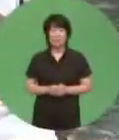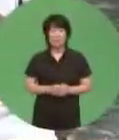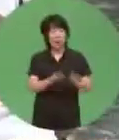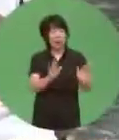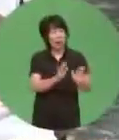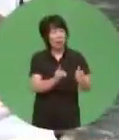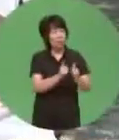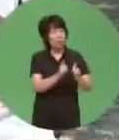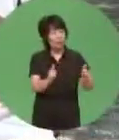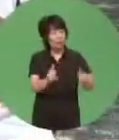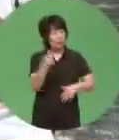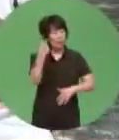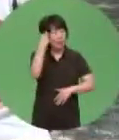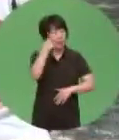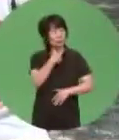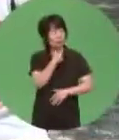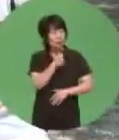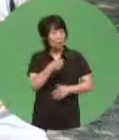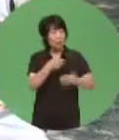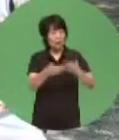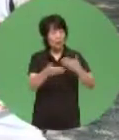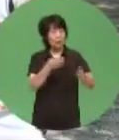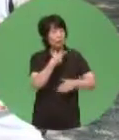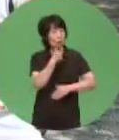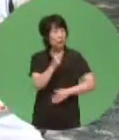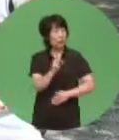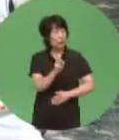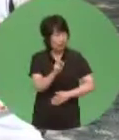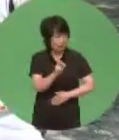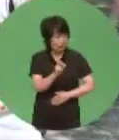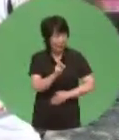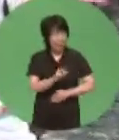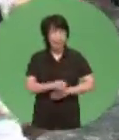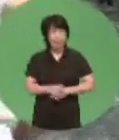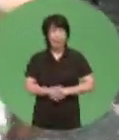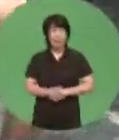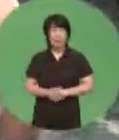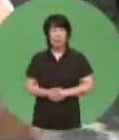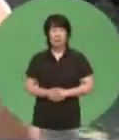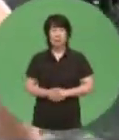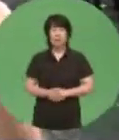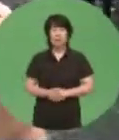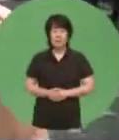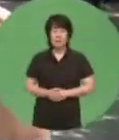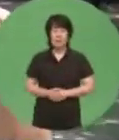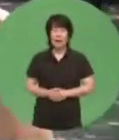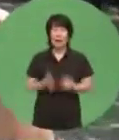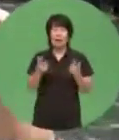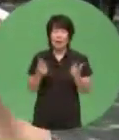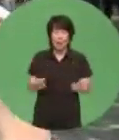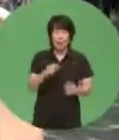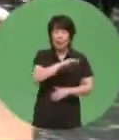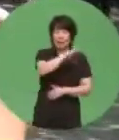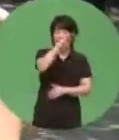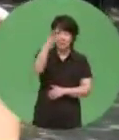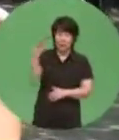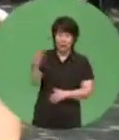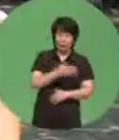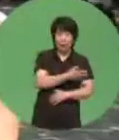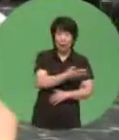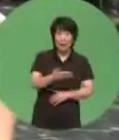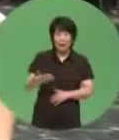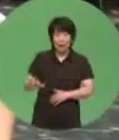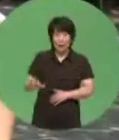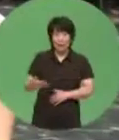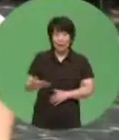子どもたちにどんなことを、感じてほしいなとか体験してほしいなというふうに思われますか。 そうですね、その自然のもので楽しんでいただきた